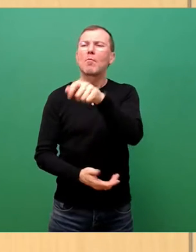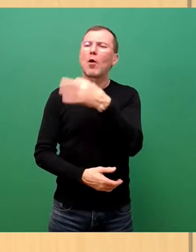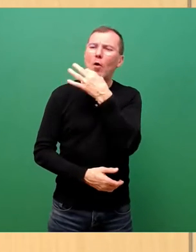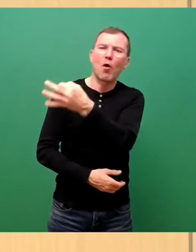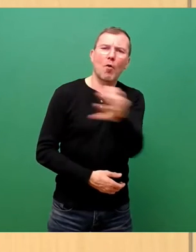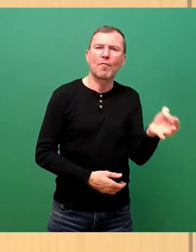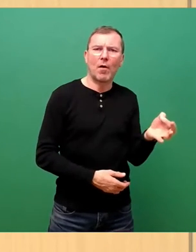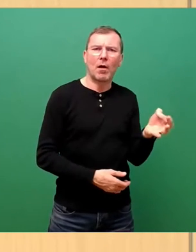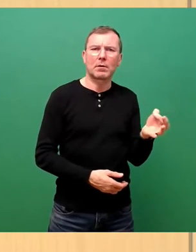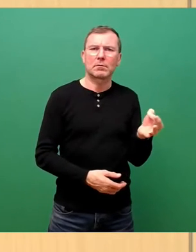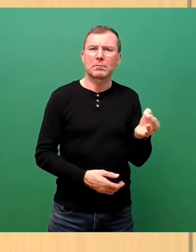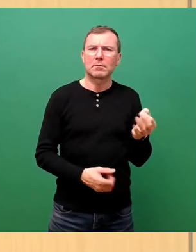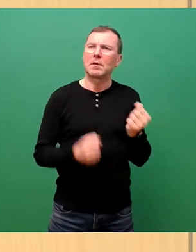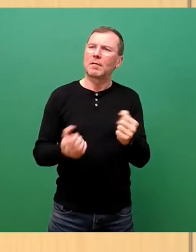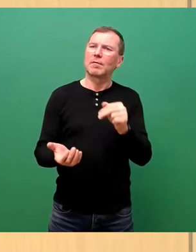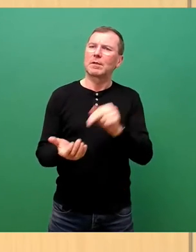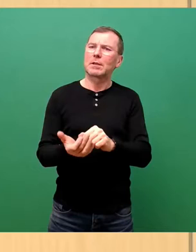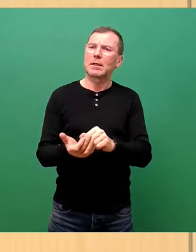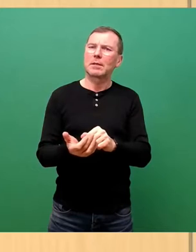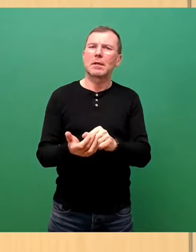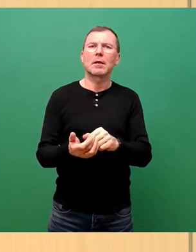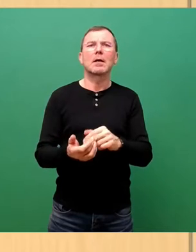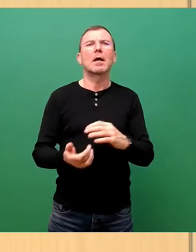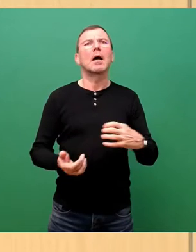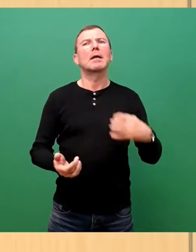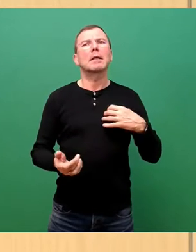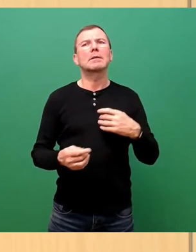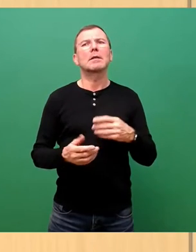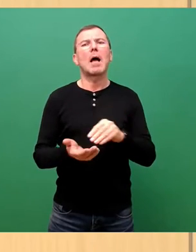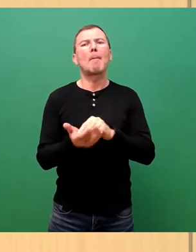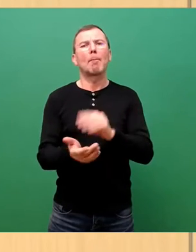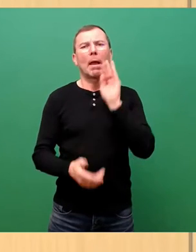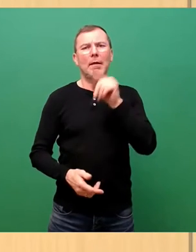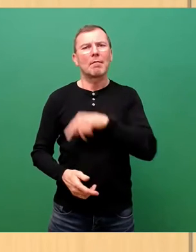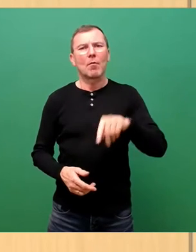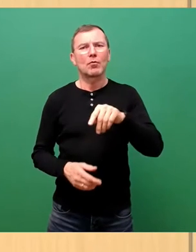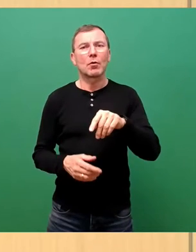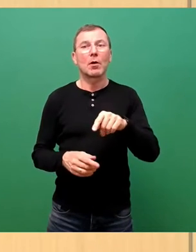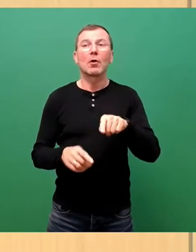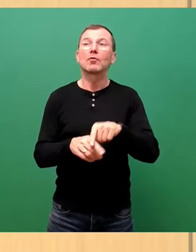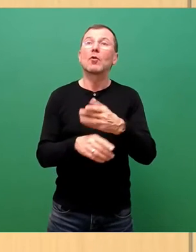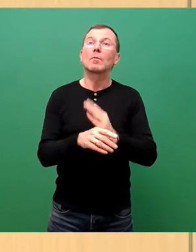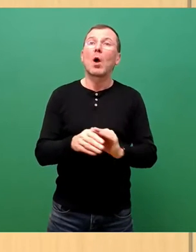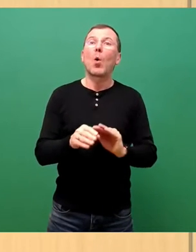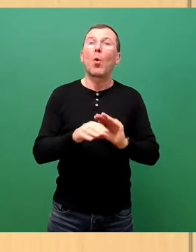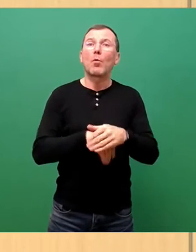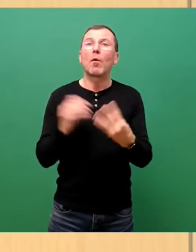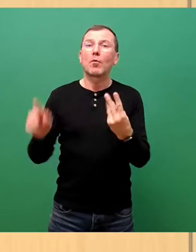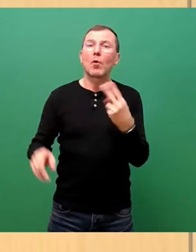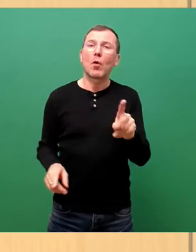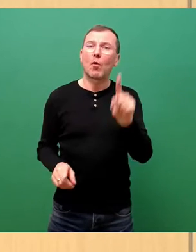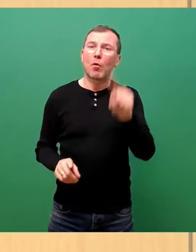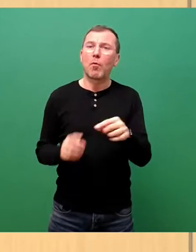Mal überhaupt die durchschnittliche Dresdner Mietwohnung monatlich mehr als 9 Euro pro Quadratmeter kostet. In dem